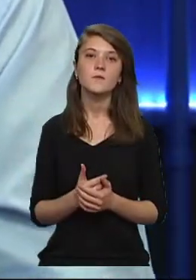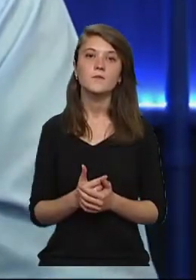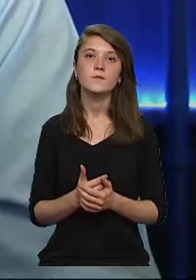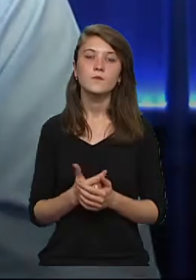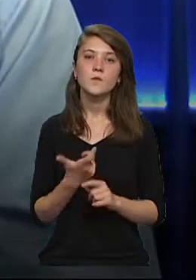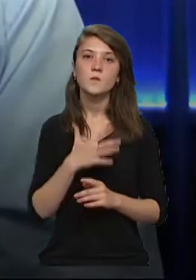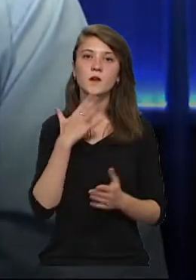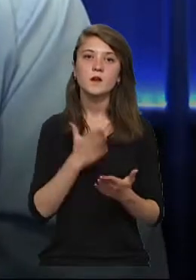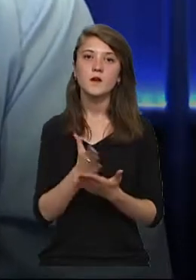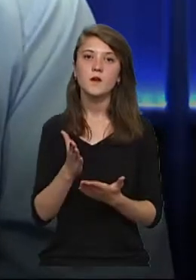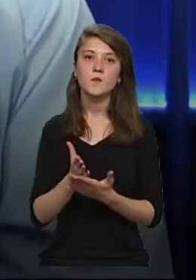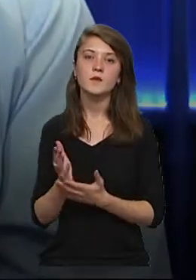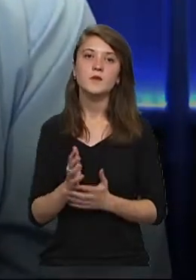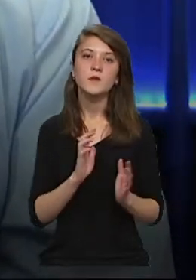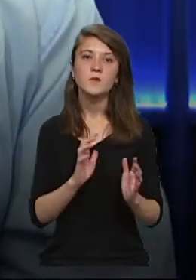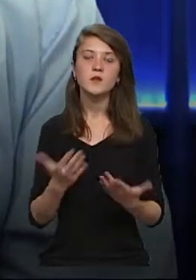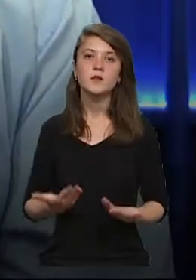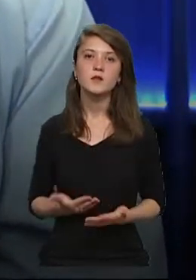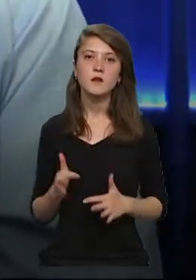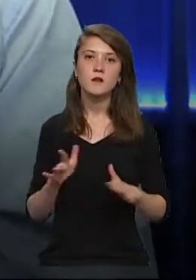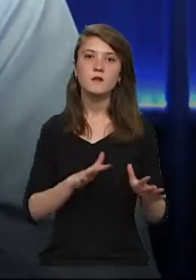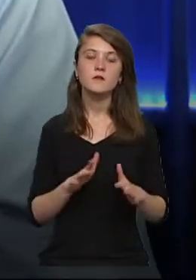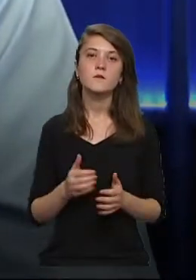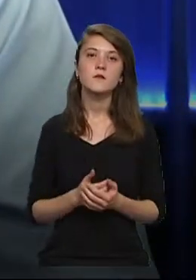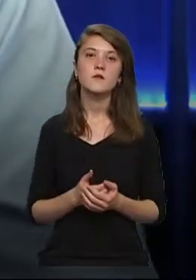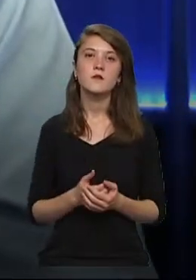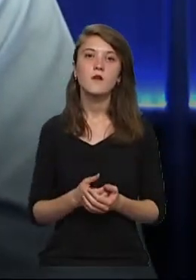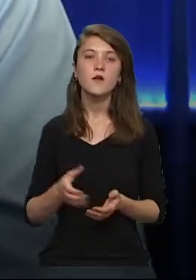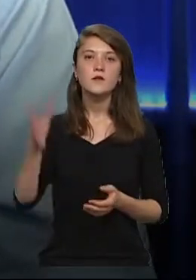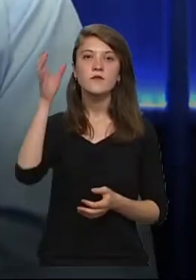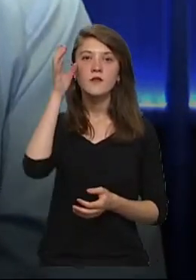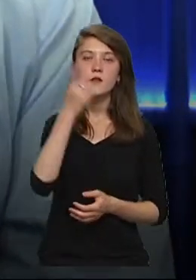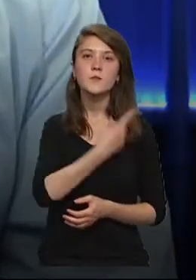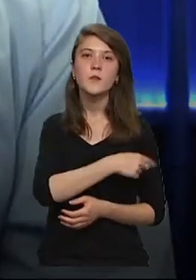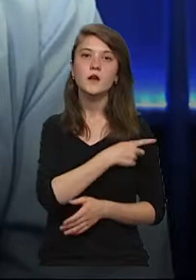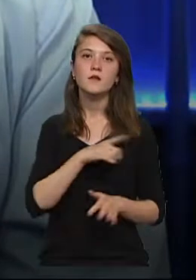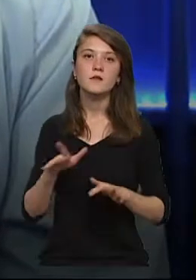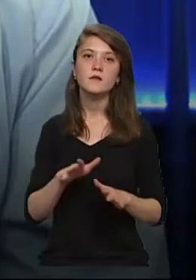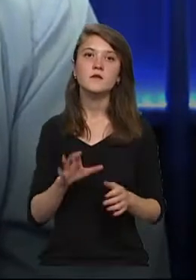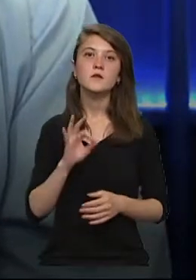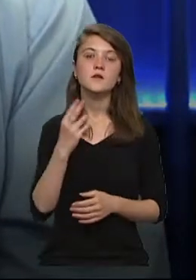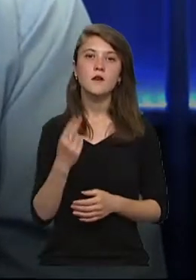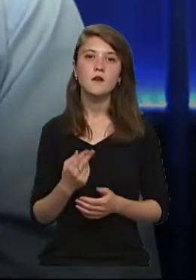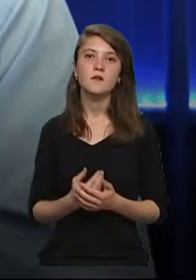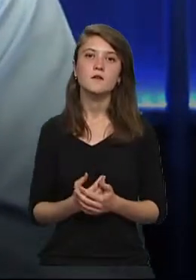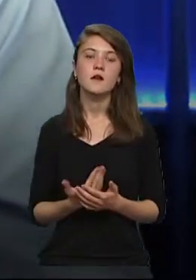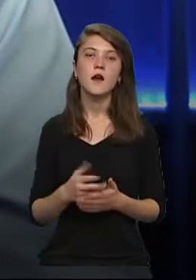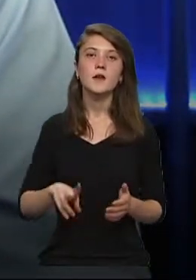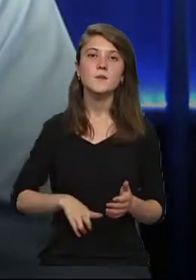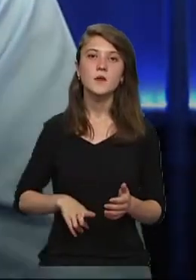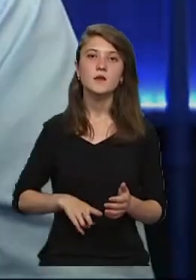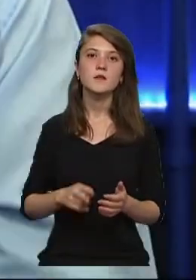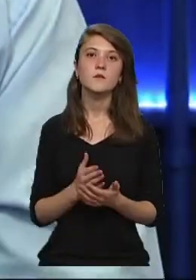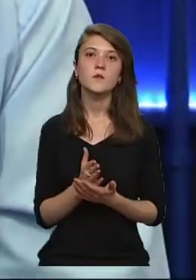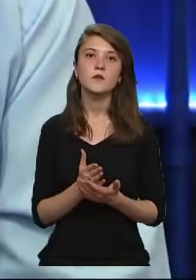напрямків забезпечення життєдіяльності. Освітня простір, медичний простір, соціальні послуги, адмінпослуги, благоустрій,